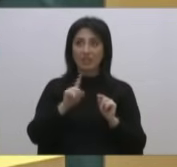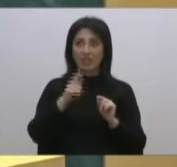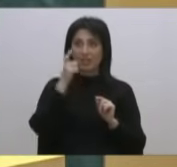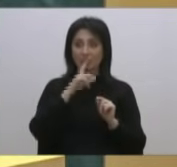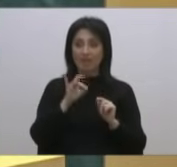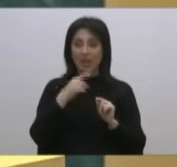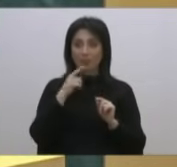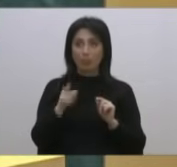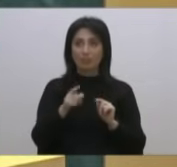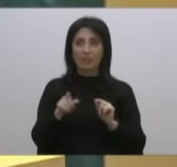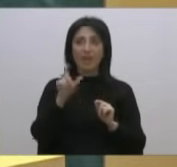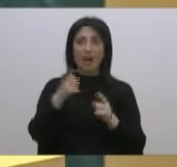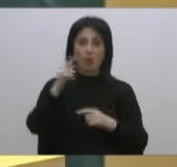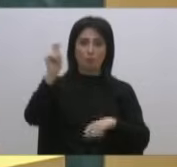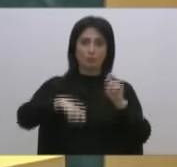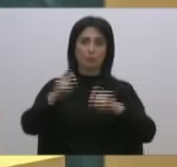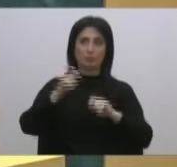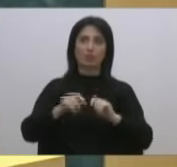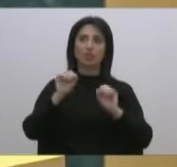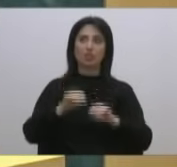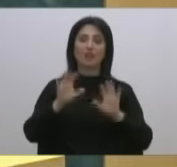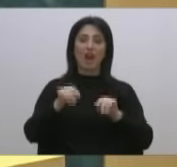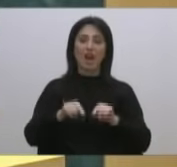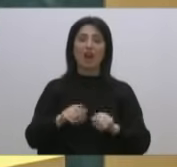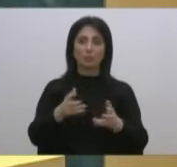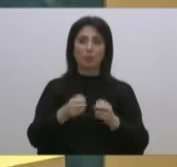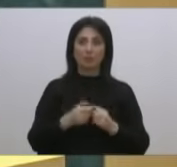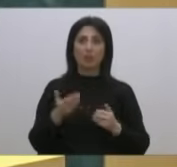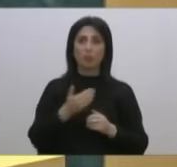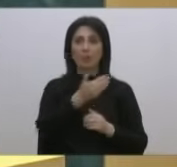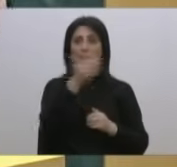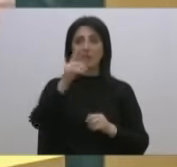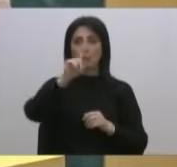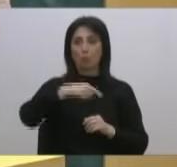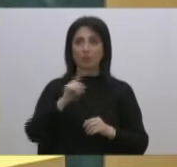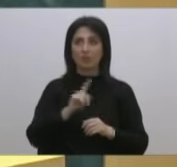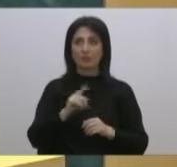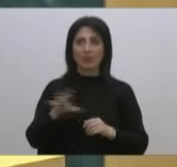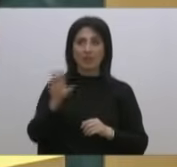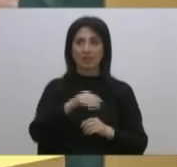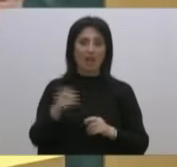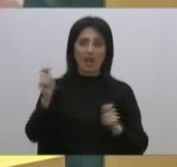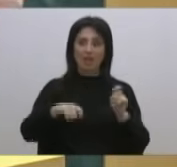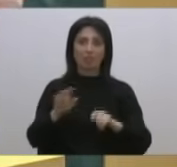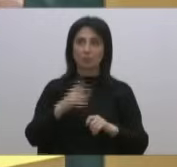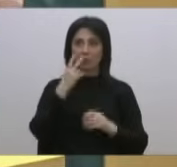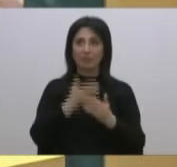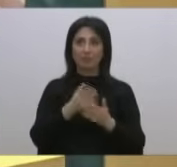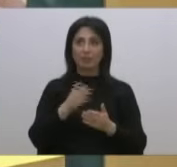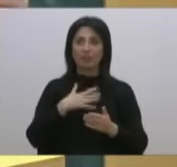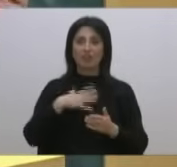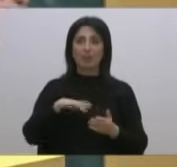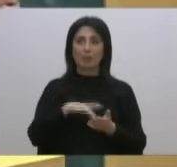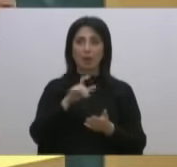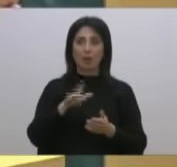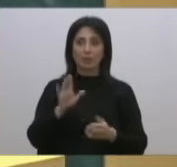რასაც ბატონი ირაკლი ამბობს, ეს ხალხი უკან დაბრუნდება და შეიძლება კანონებიც იყოს მისაღები, როგორც მათ მოუწიათ რომ ყველა არ შემოვიდეს ხედულობაში არ მაქვს ჩვენი